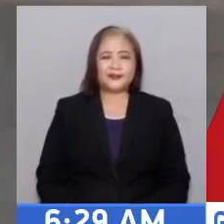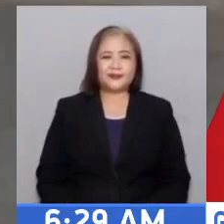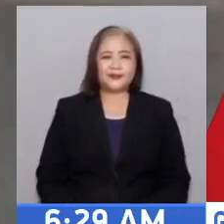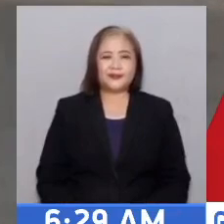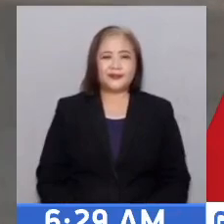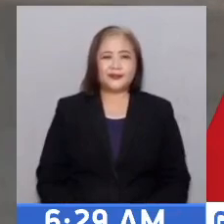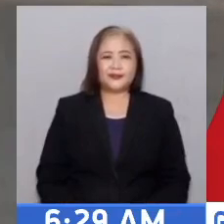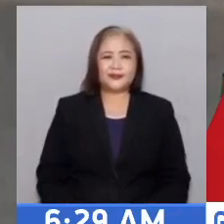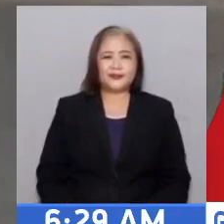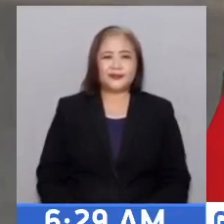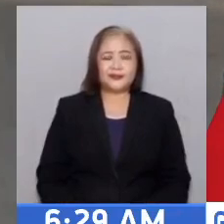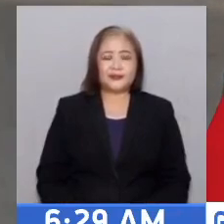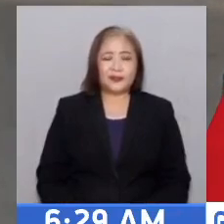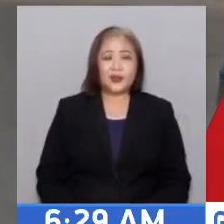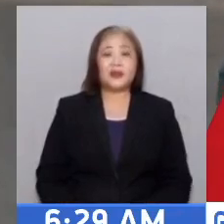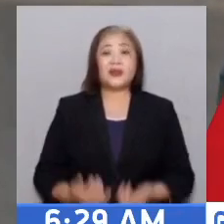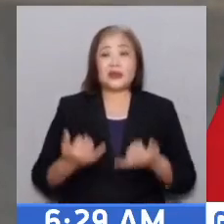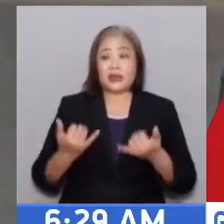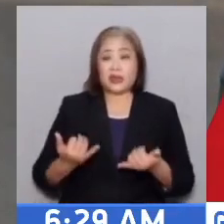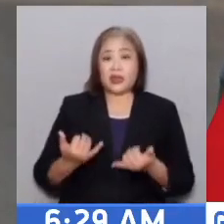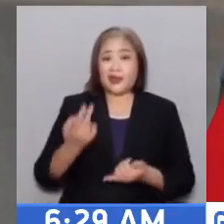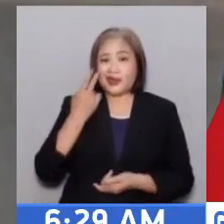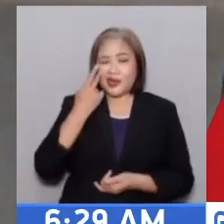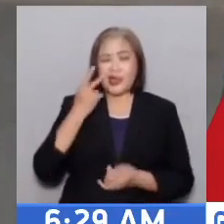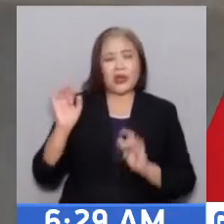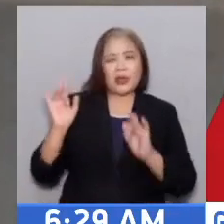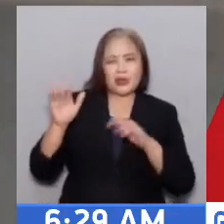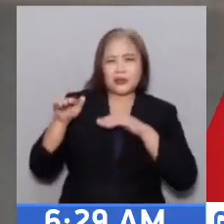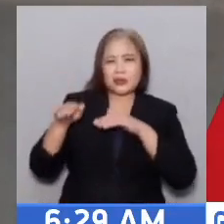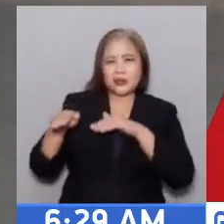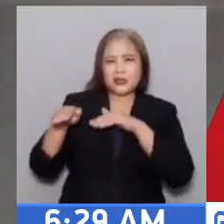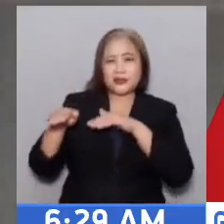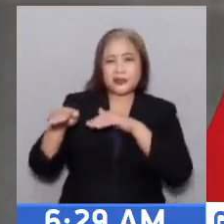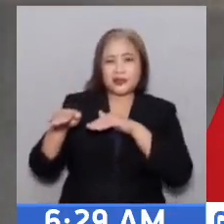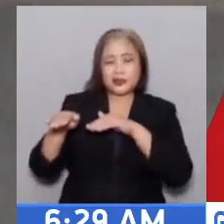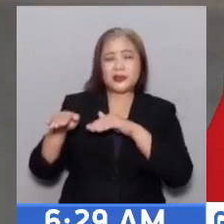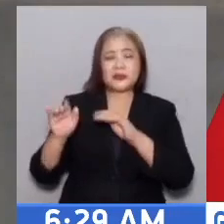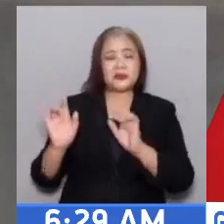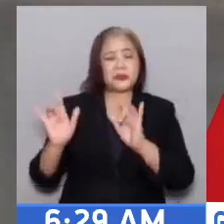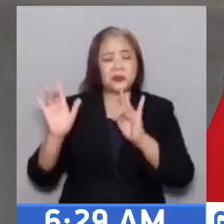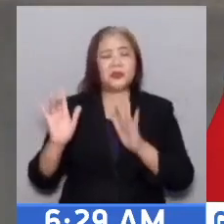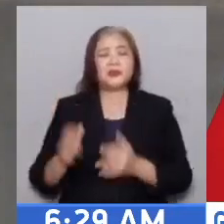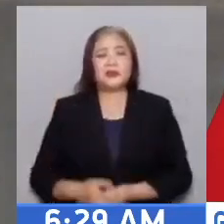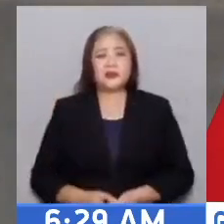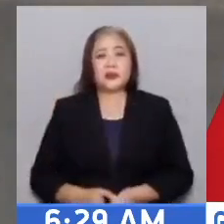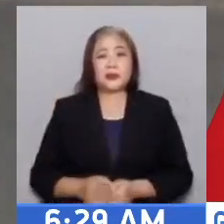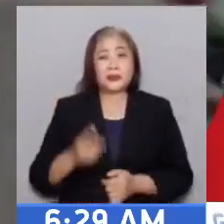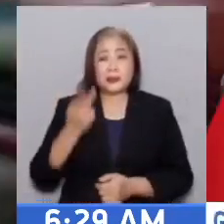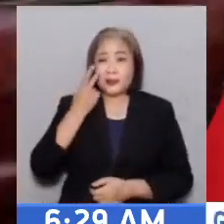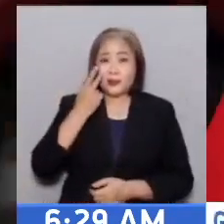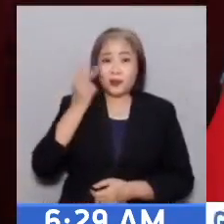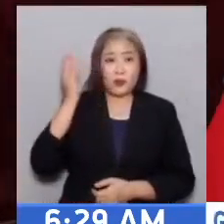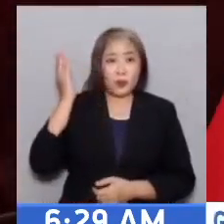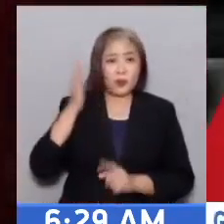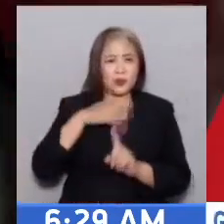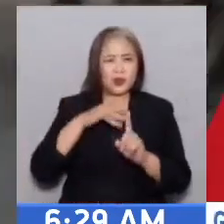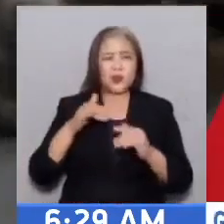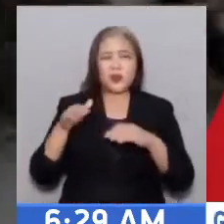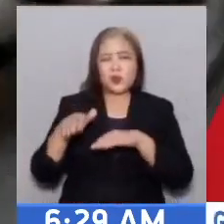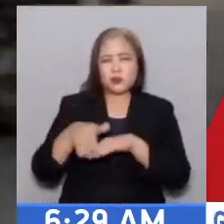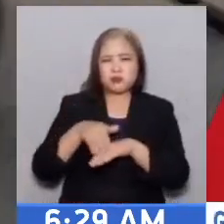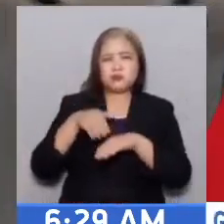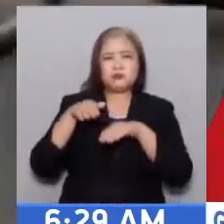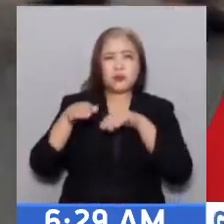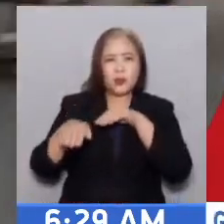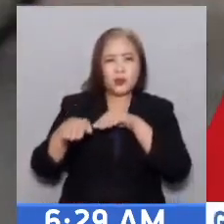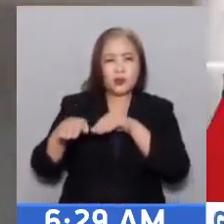Susan, sa mga oras na to, light to moderate pa yung daloy ng traffic rito. Pero kapansin-pansin din na may slowdown na rin dahil nagme-minor nga yung mga